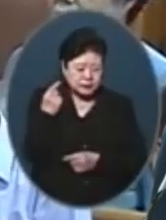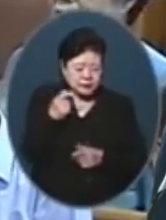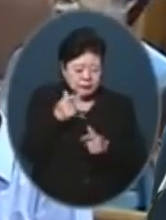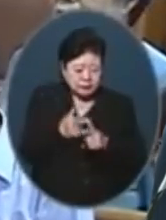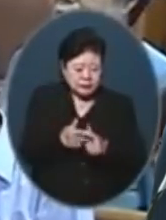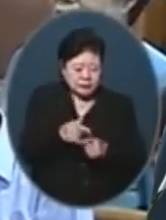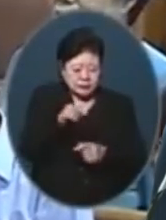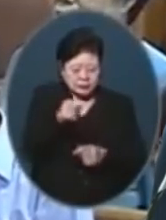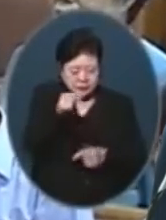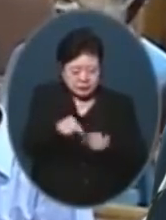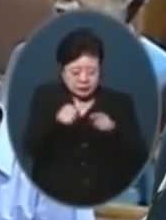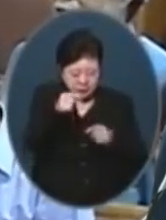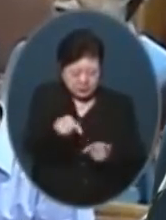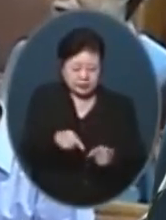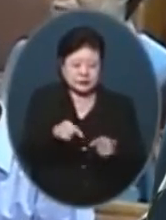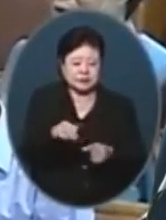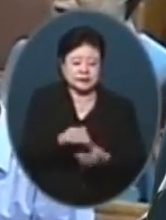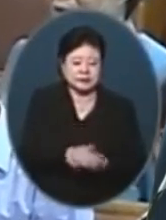예수님 앞에 나갑니다.